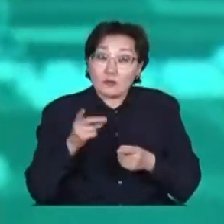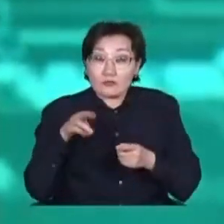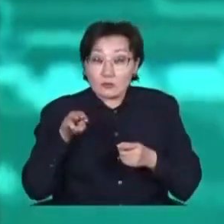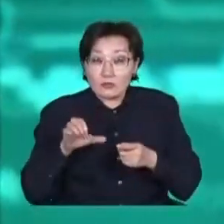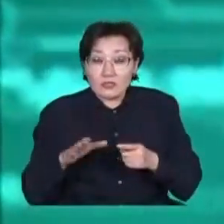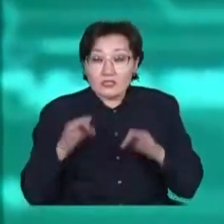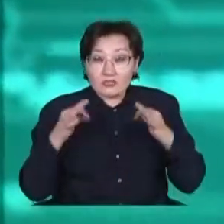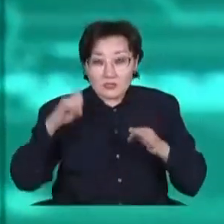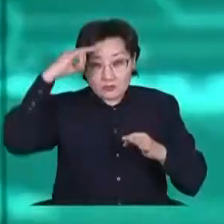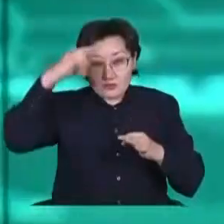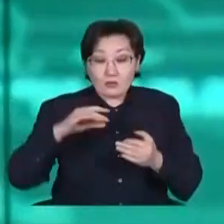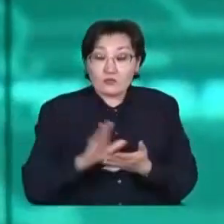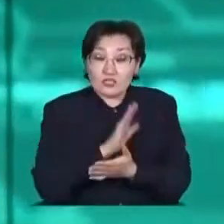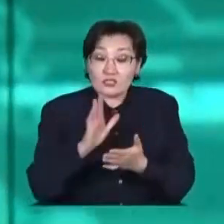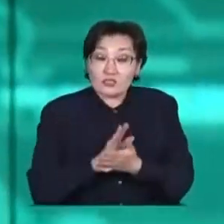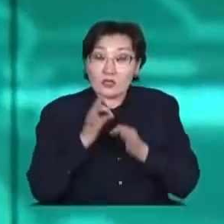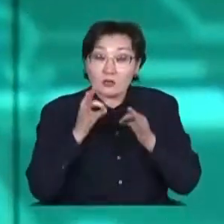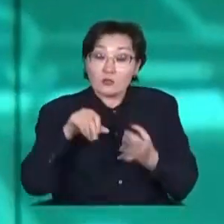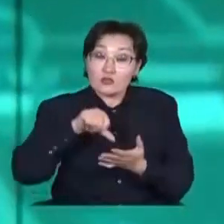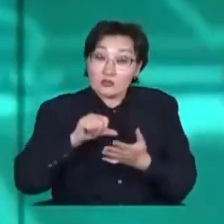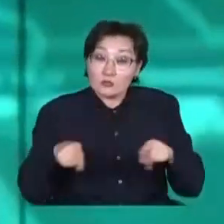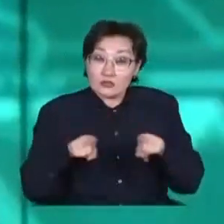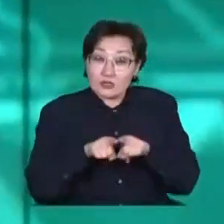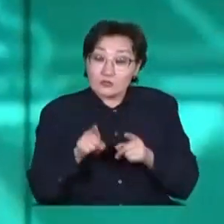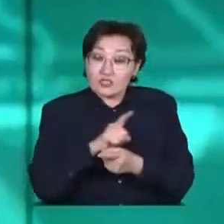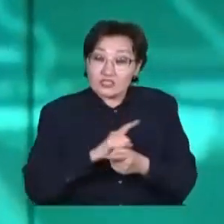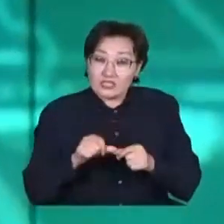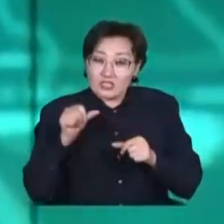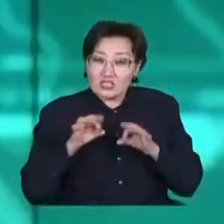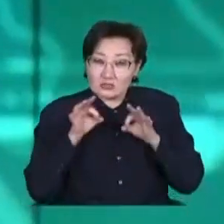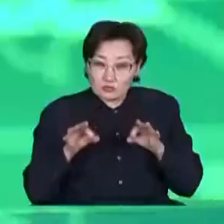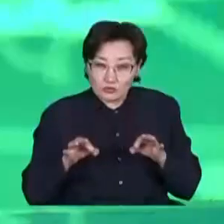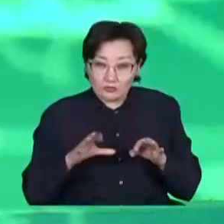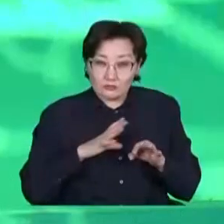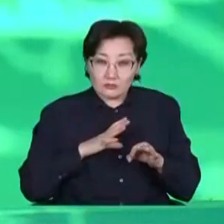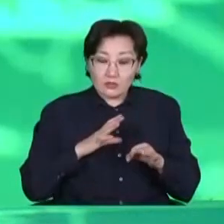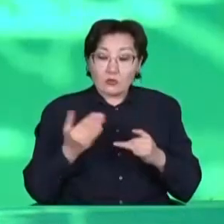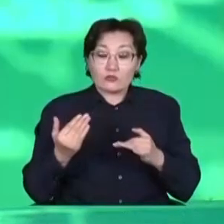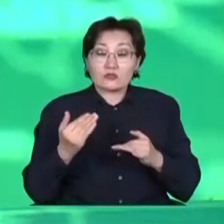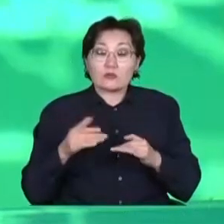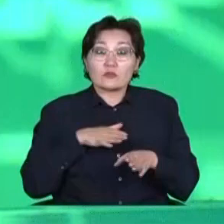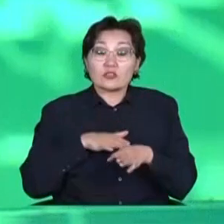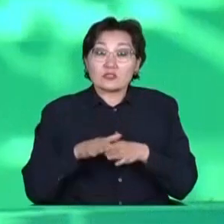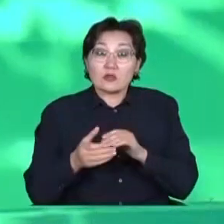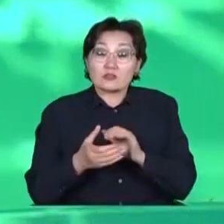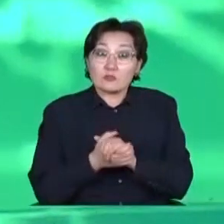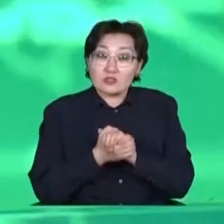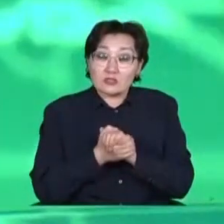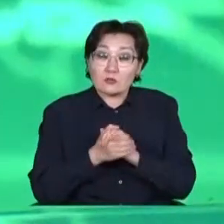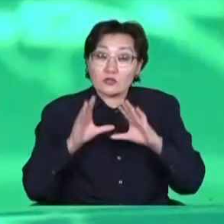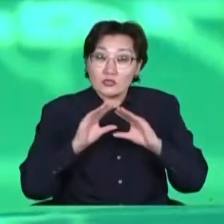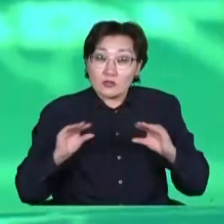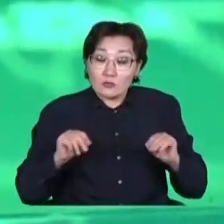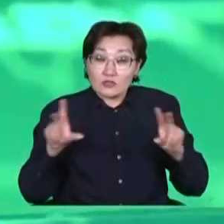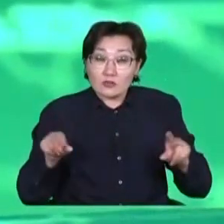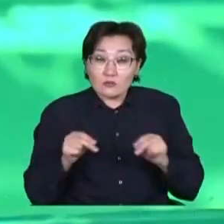Тоқаев Егемен Қазақстан газетіне берген сұхбатында осы өзгеріске ерекше тоқталды. Ұлт тұтастығы мен мызғымас тыныштықтың